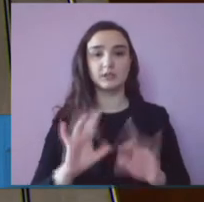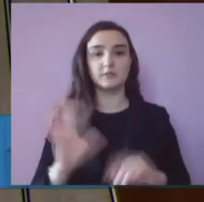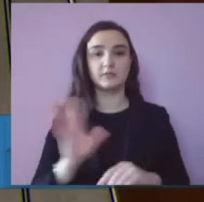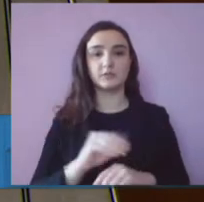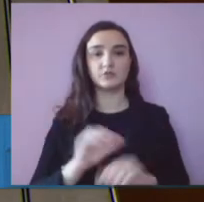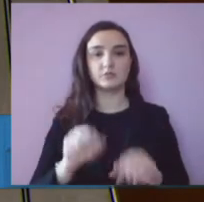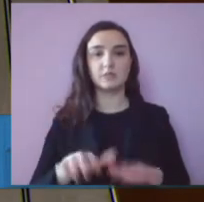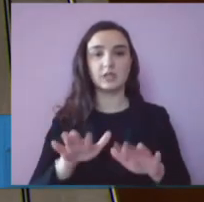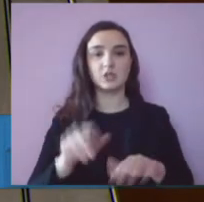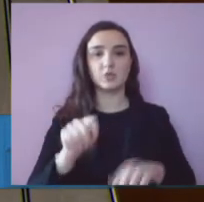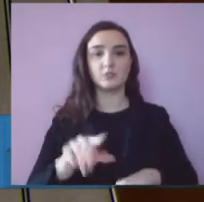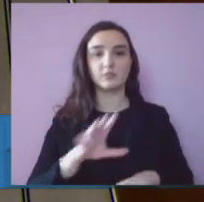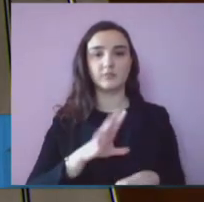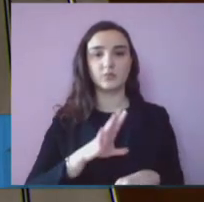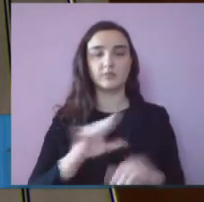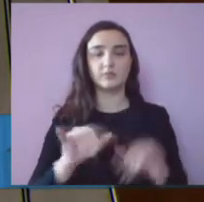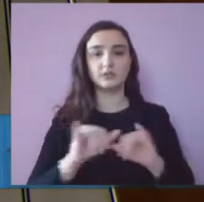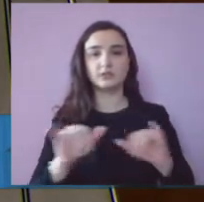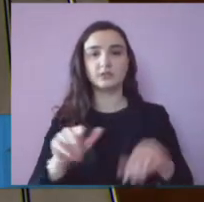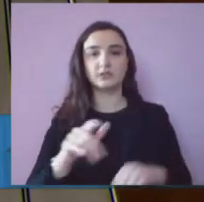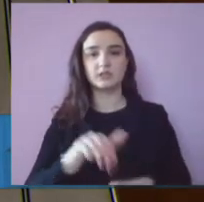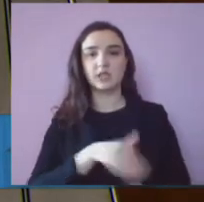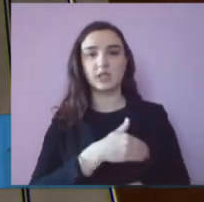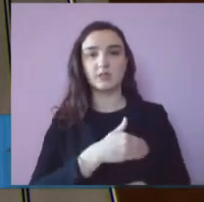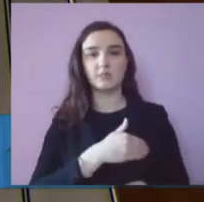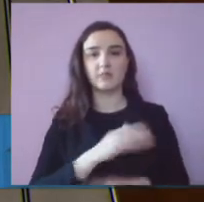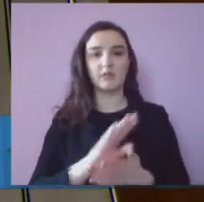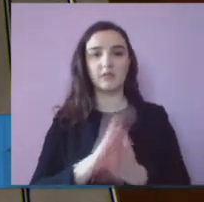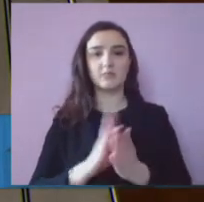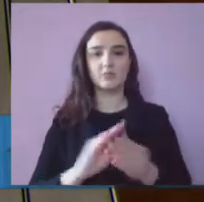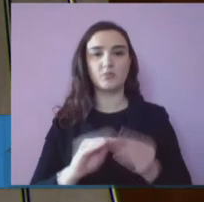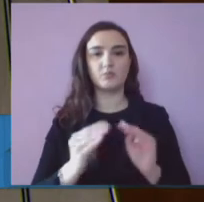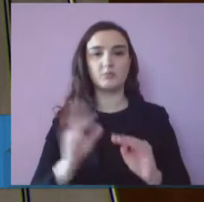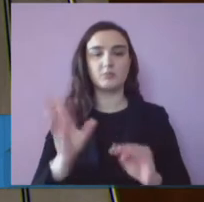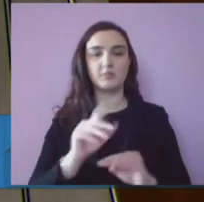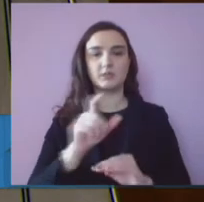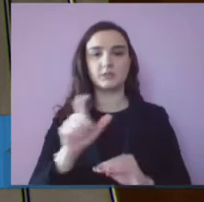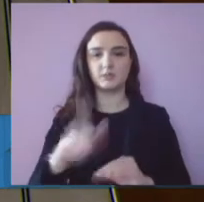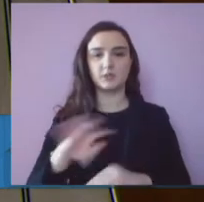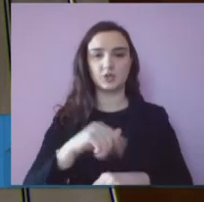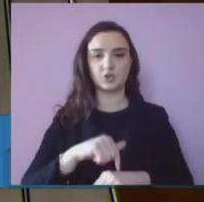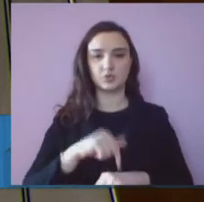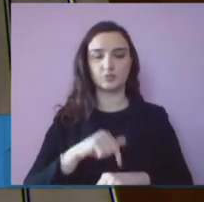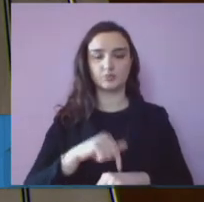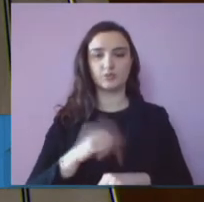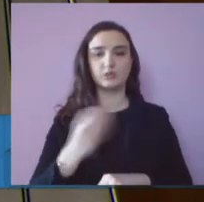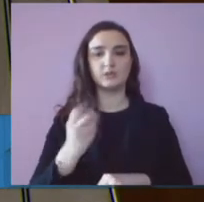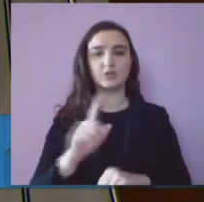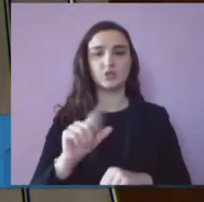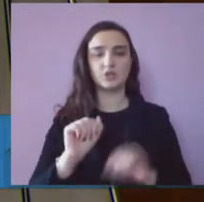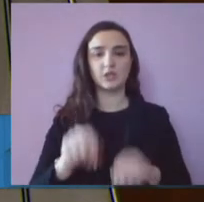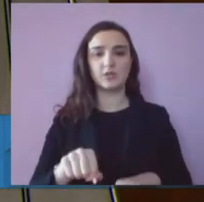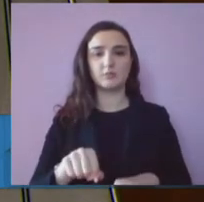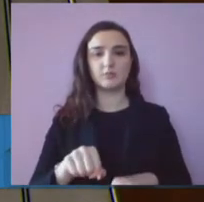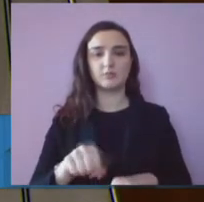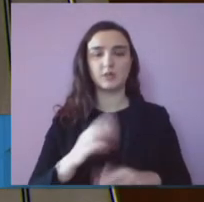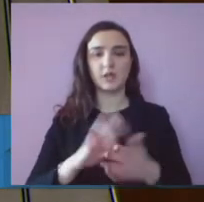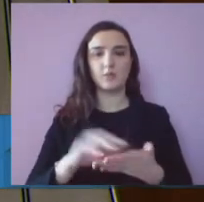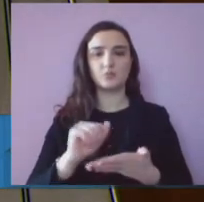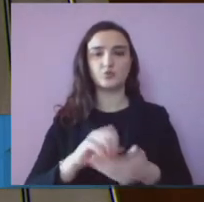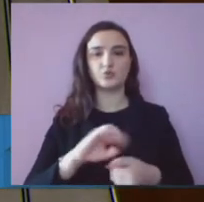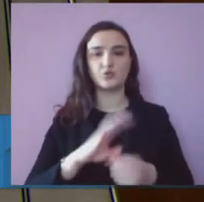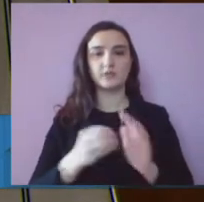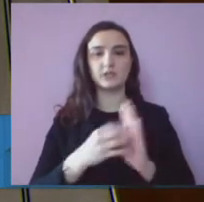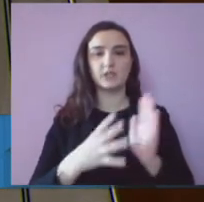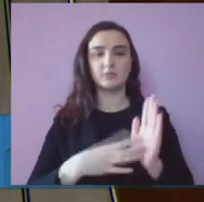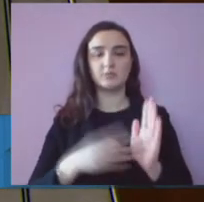იყოს, ვრცელდება, ცხელება, მოკლედ პრობლემებით, რომელსაც ადამიანი იგრძნობს. კიდევ რა შეიძლება გააფუჭოს COVID-19-მა